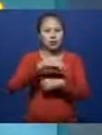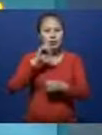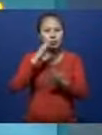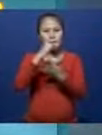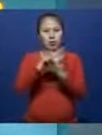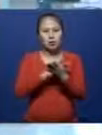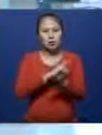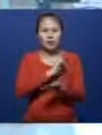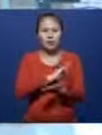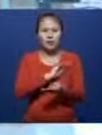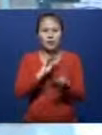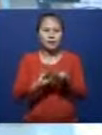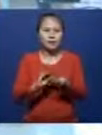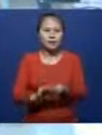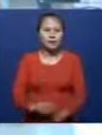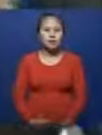жұмыс істеуде.